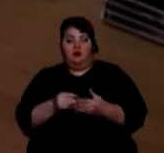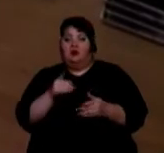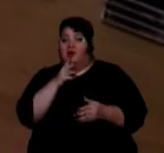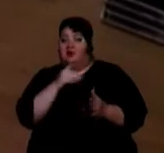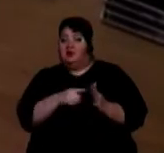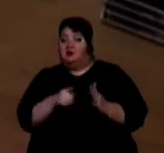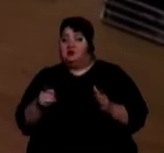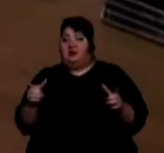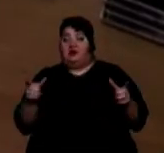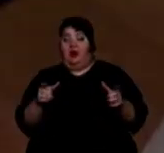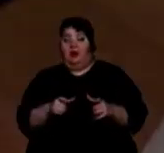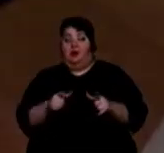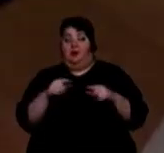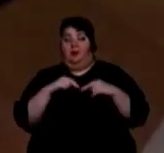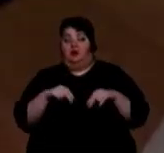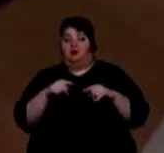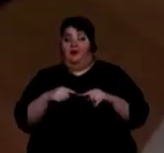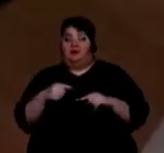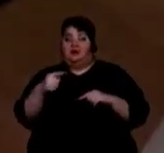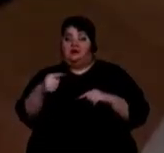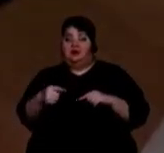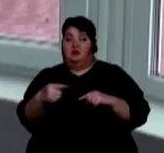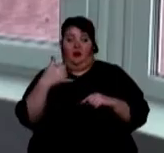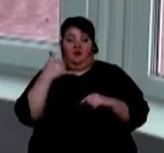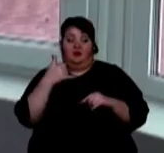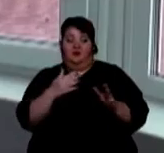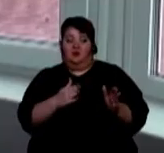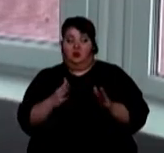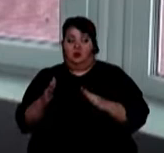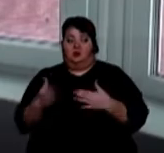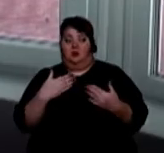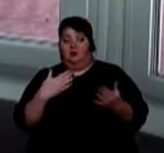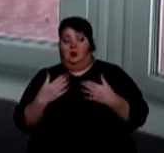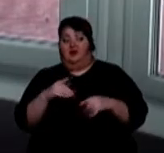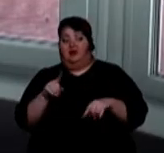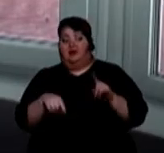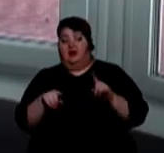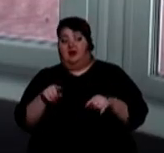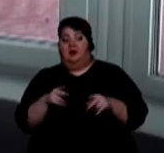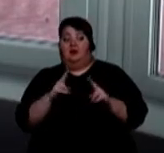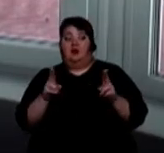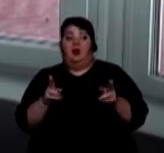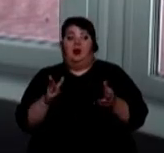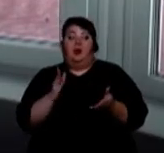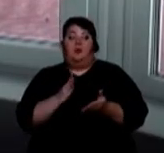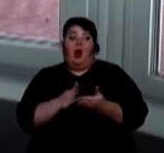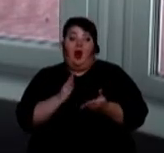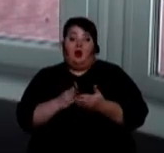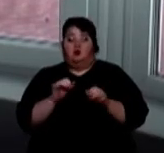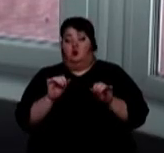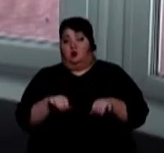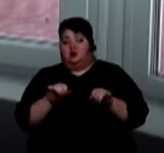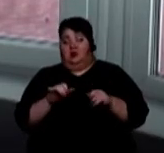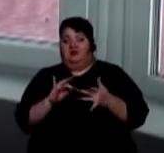працював дистанційно, каже Олена Пчелякова. В телефонному режимі спілкувалися, деякі, які мають